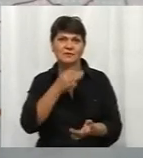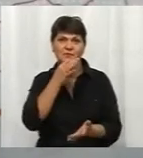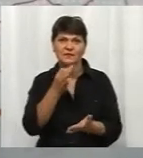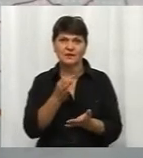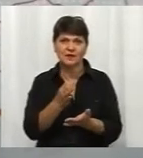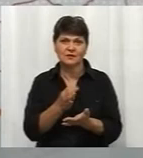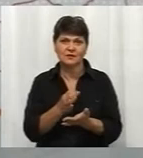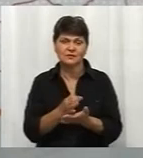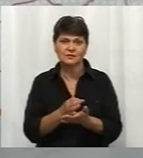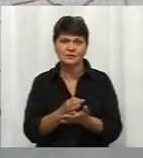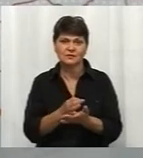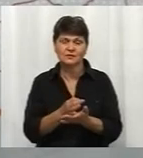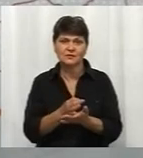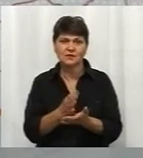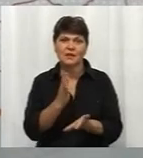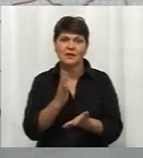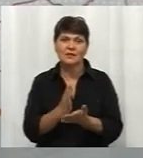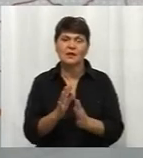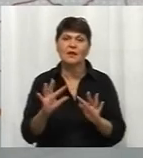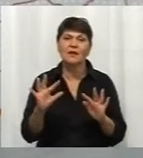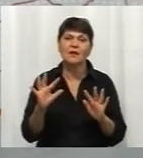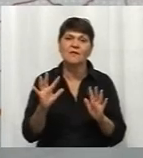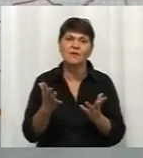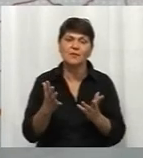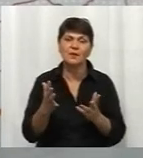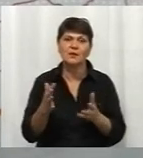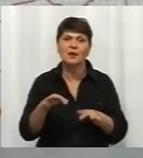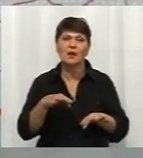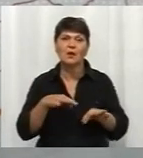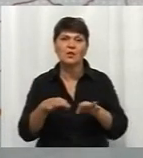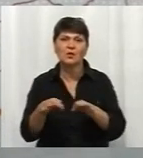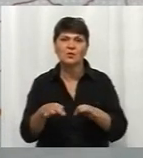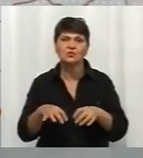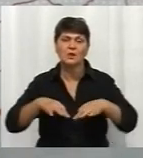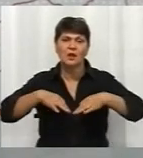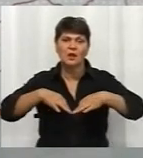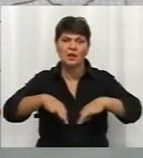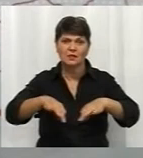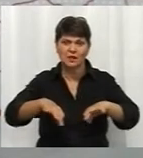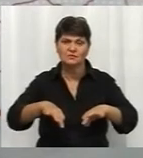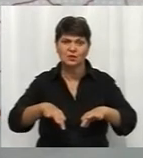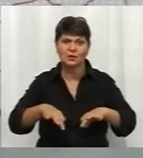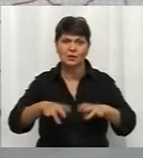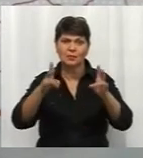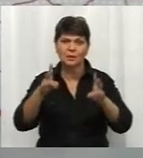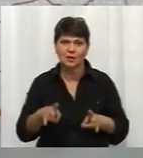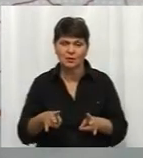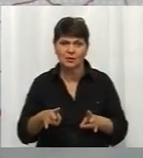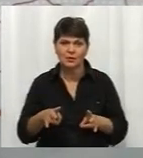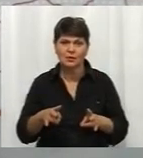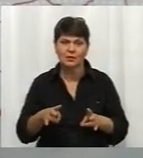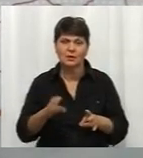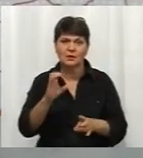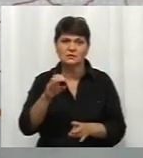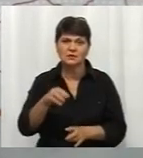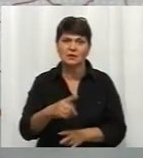відразу. Є випадки безпосередньо скоєння дорожньо-транспортних пригод і оформлення дорожньо-транспортних пригод за